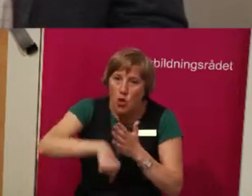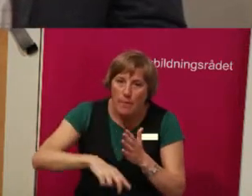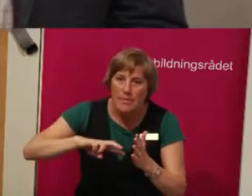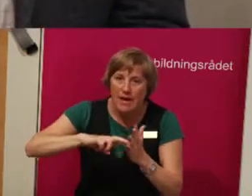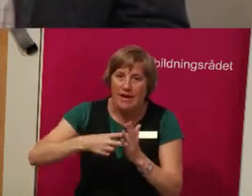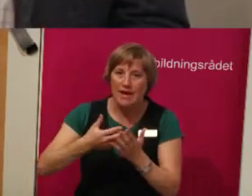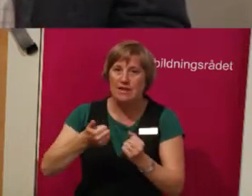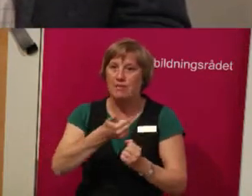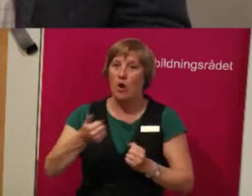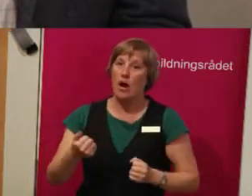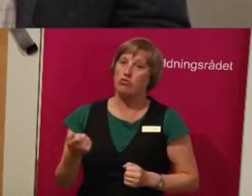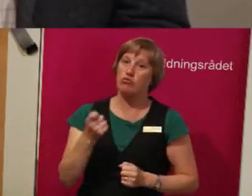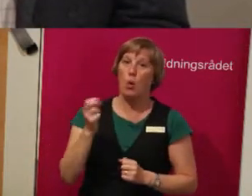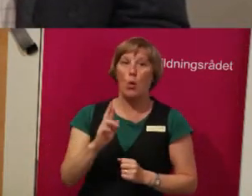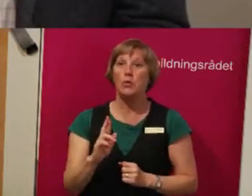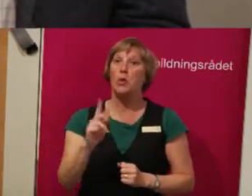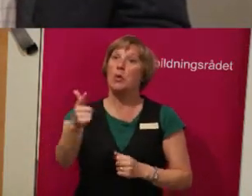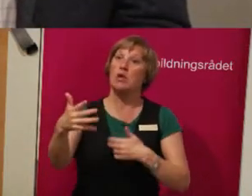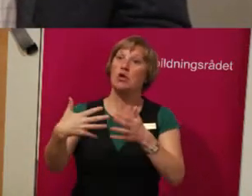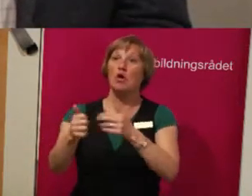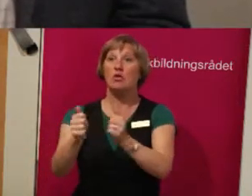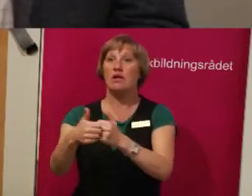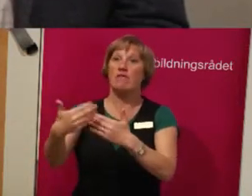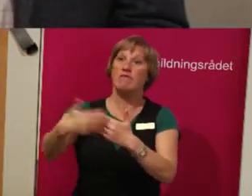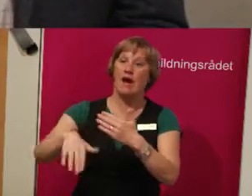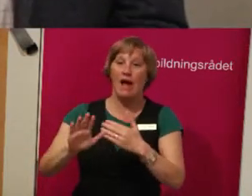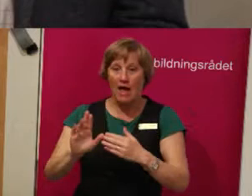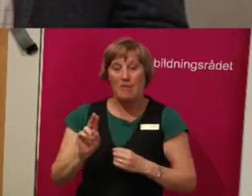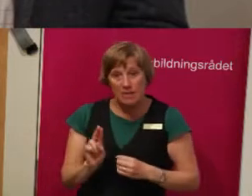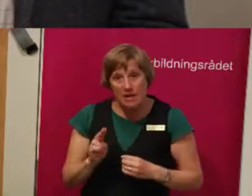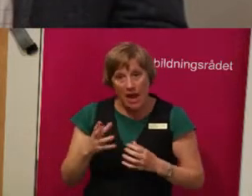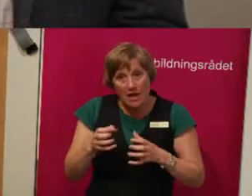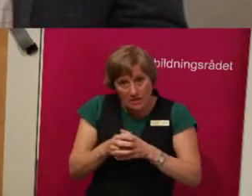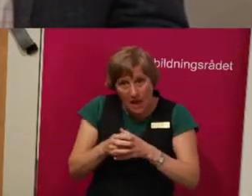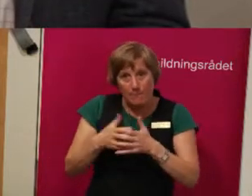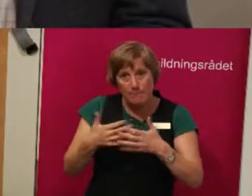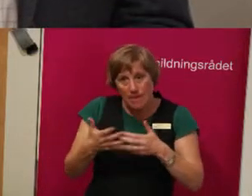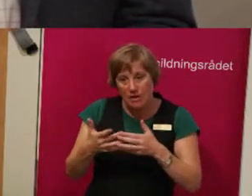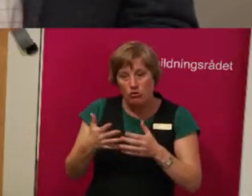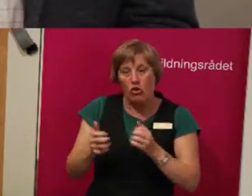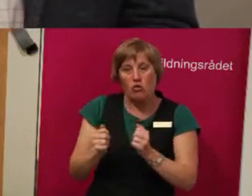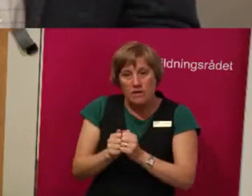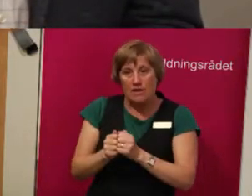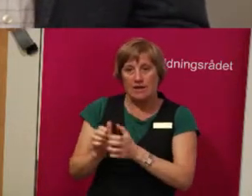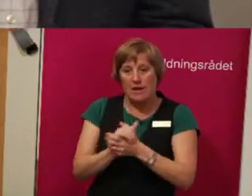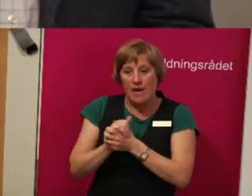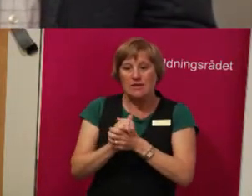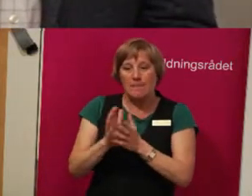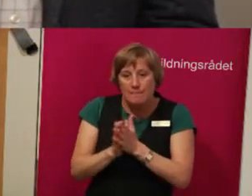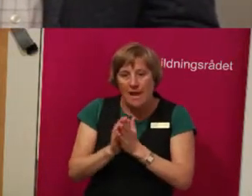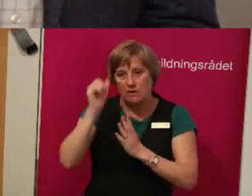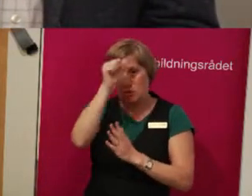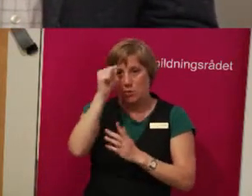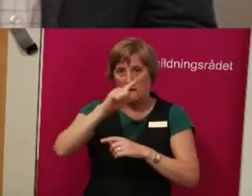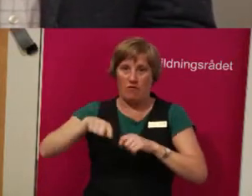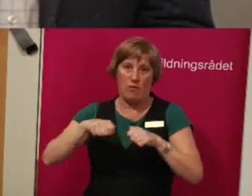kommer ut och gör någonting, utan det är ett samarbete där någon lokalt gör någonting tillsammans med ett studieförbund. Samtidigt så spelar